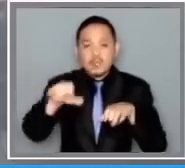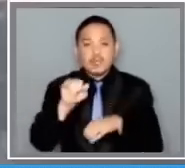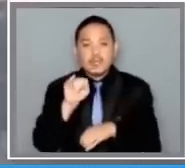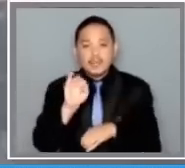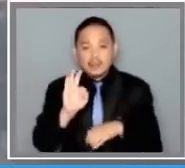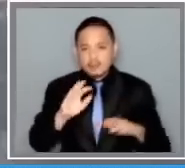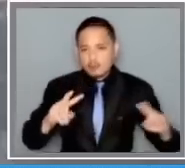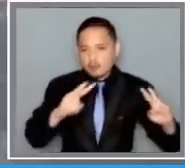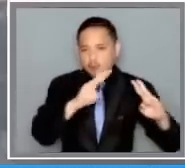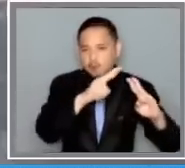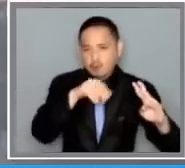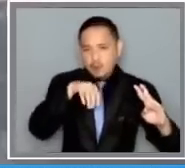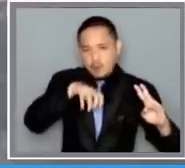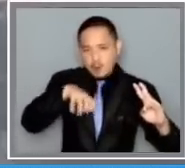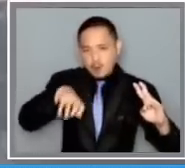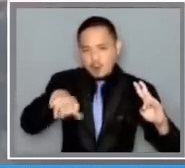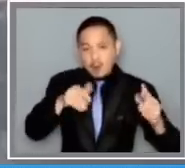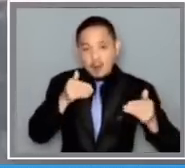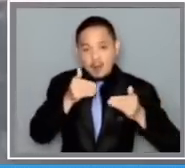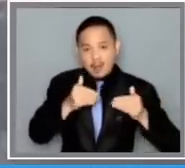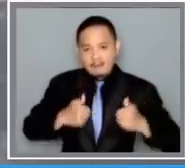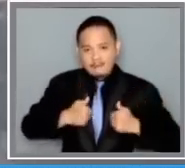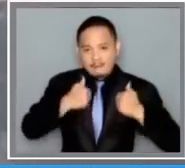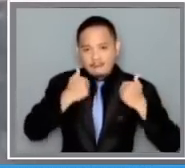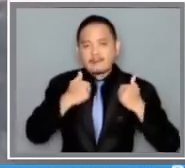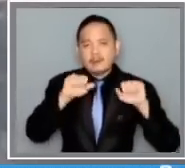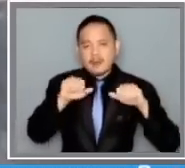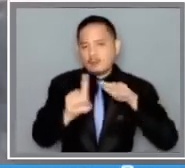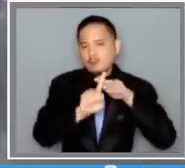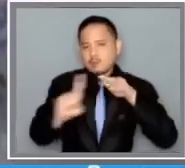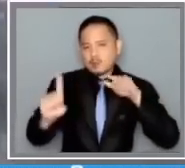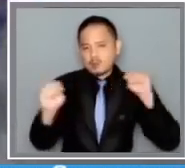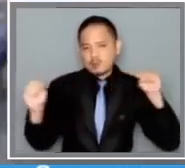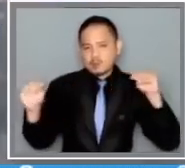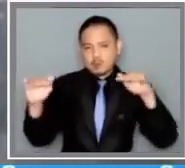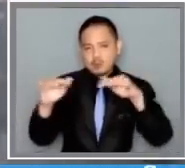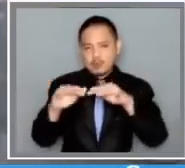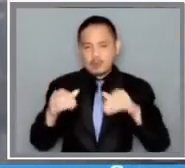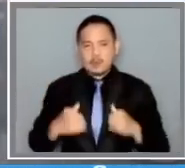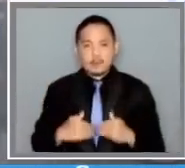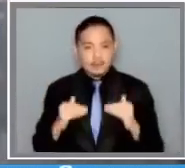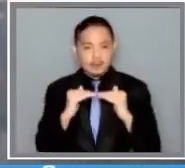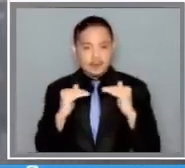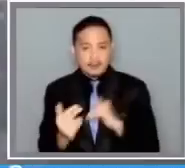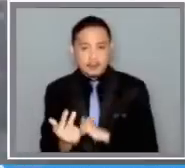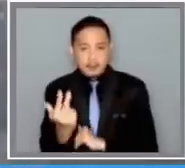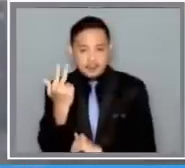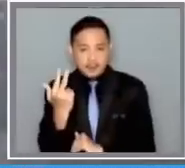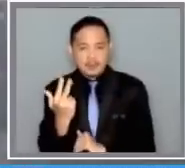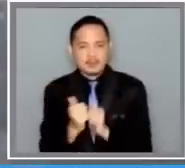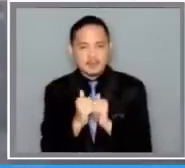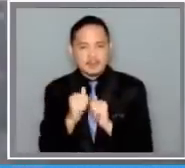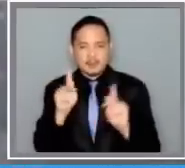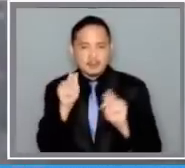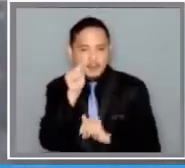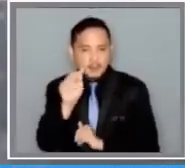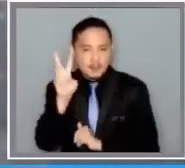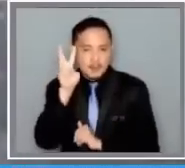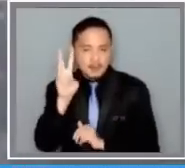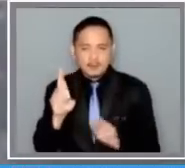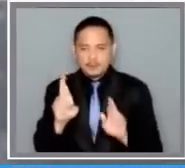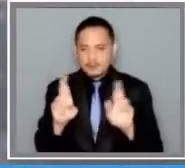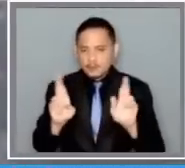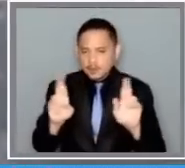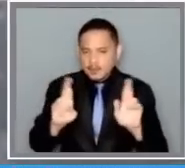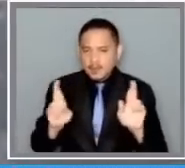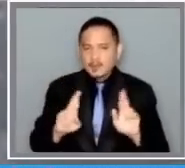6-kilometer permanent danger zone. At sa ngayon, since nga nasa alert level 3 pa rin ang Bulkang Mayon, ay naka-alerto pa rin at nakahanda pa rin yung mga